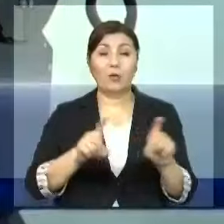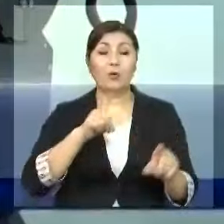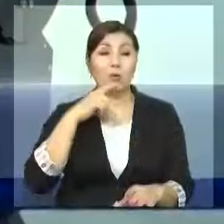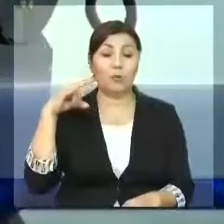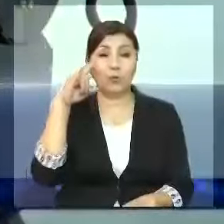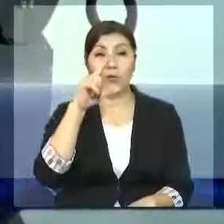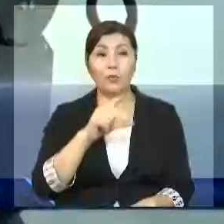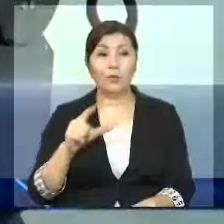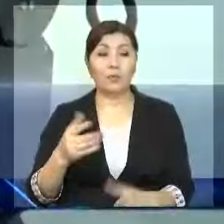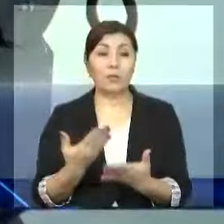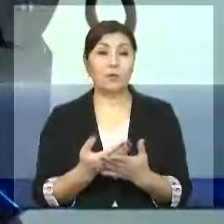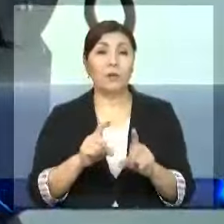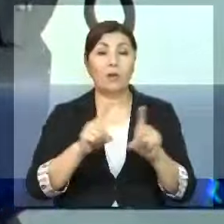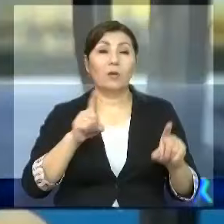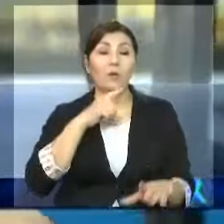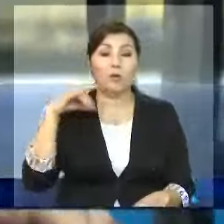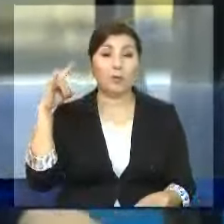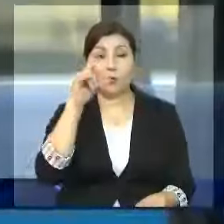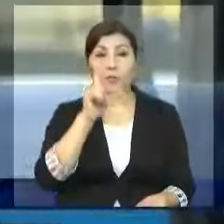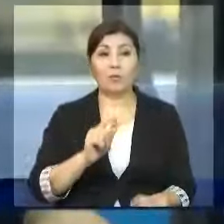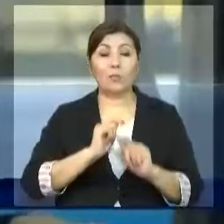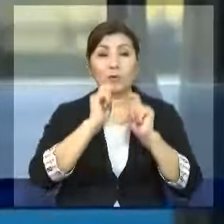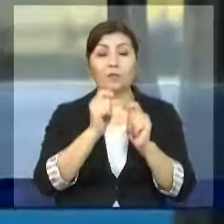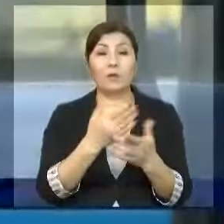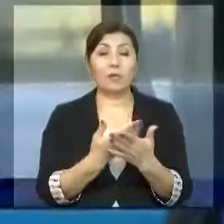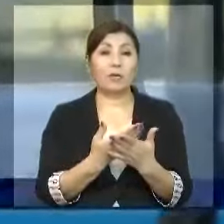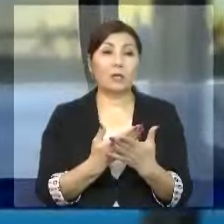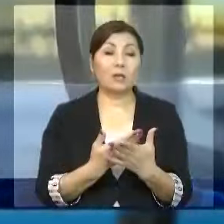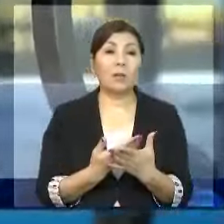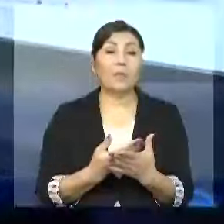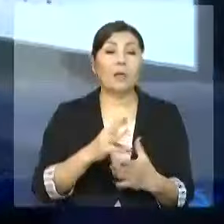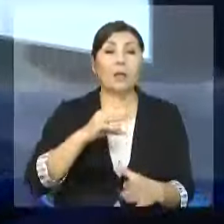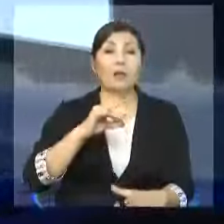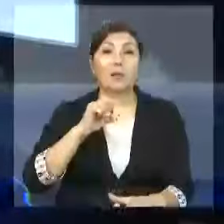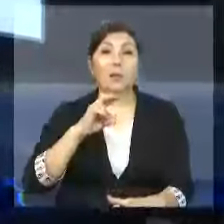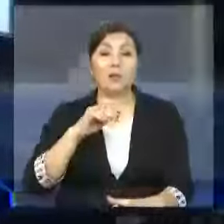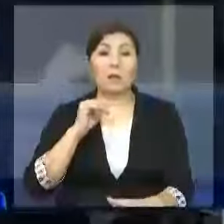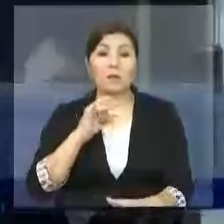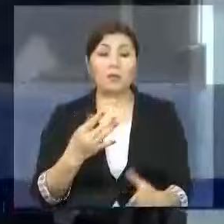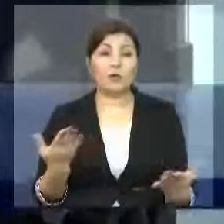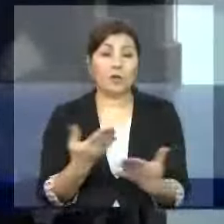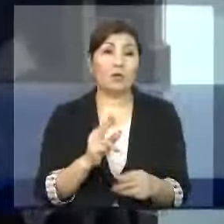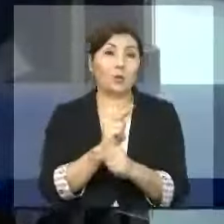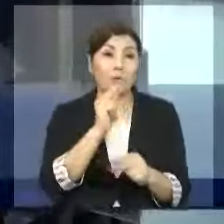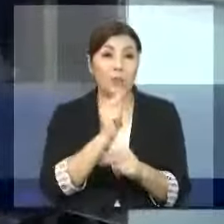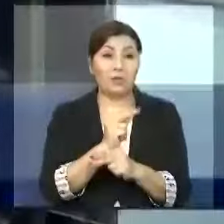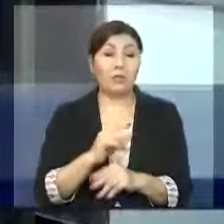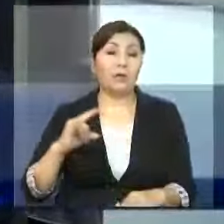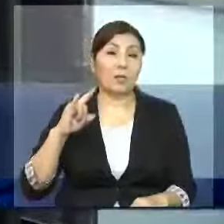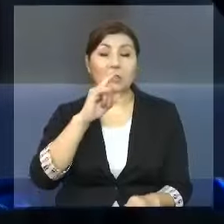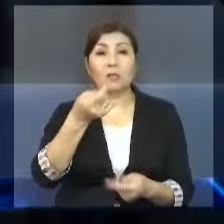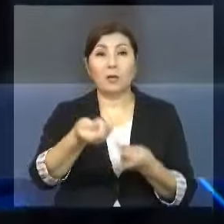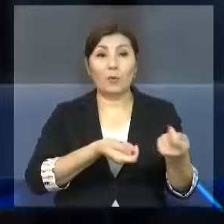время. Отметим, что школе юных летчиков спонсоры подарили специальный тренажер. Таким образом, ребята также практикуются в аэродинамике,